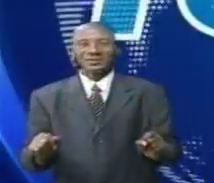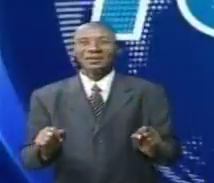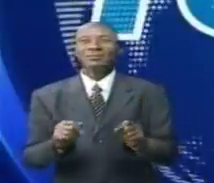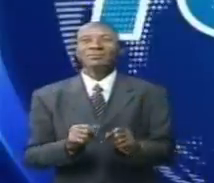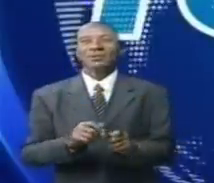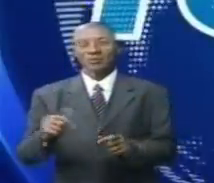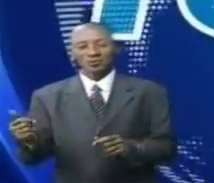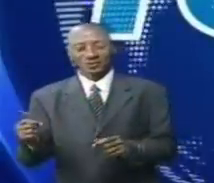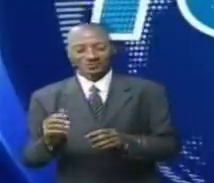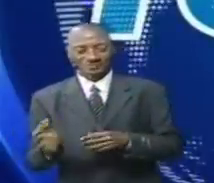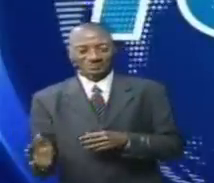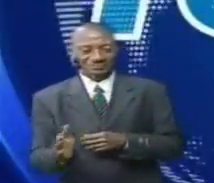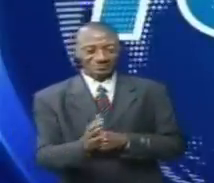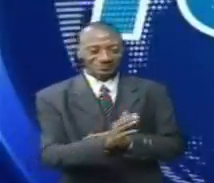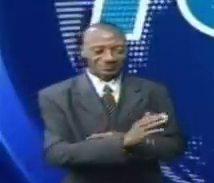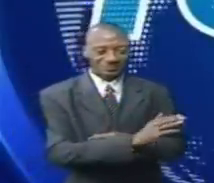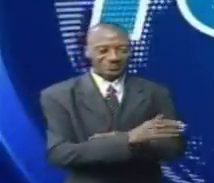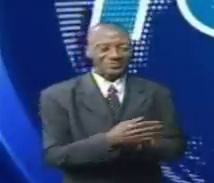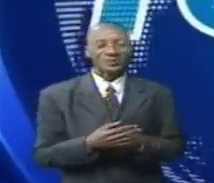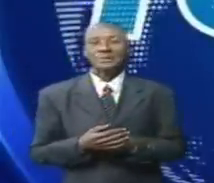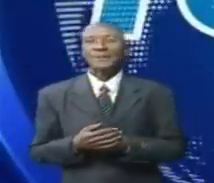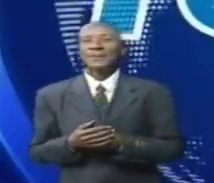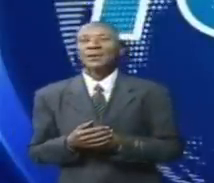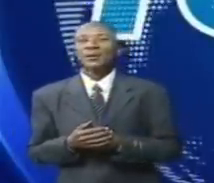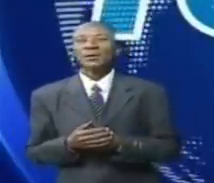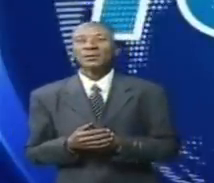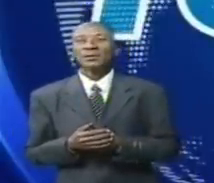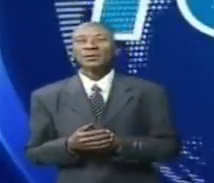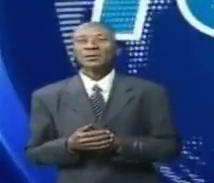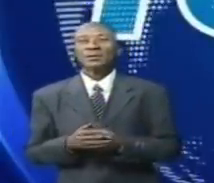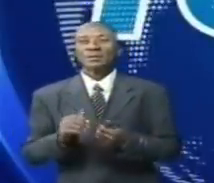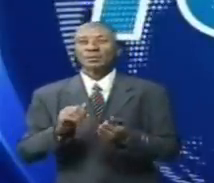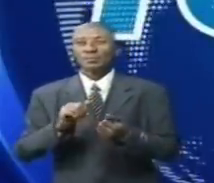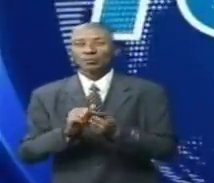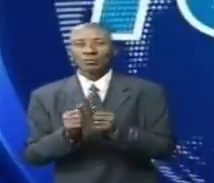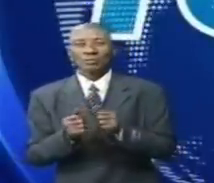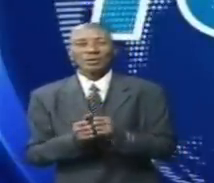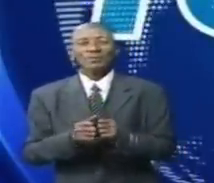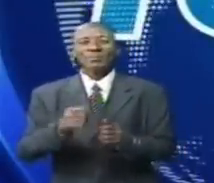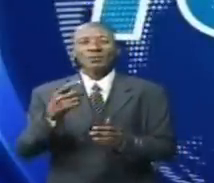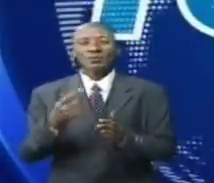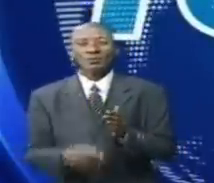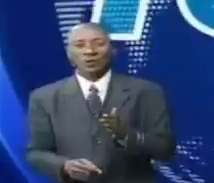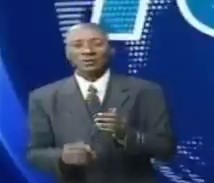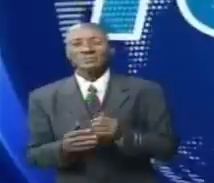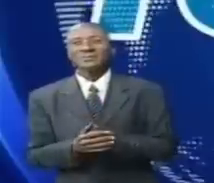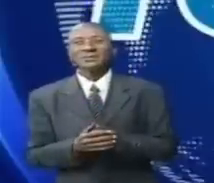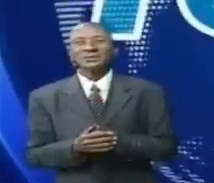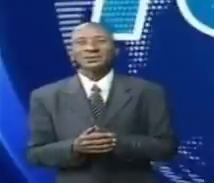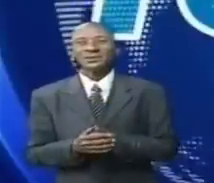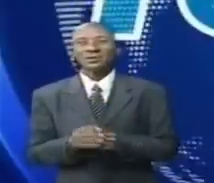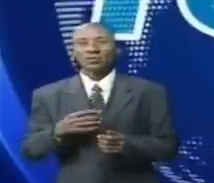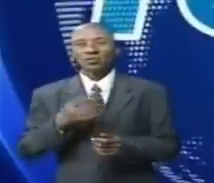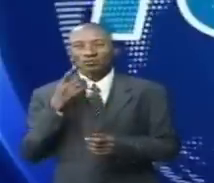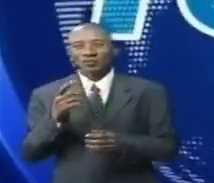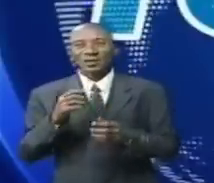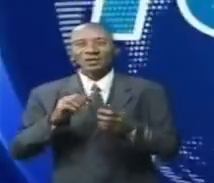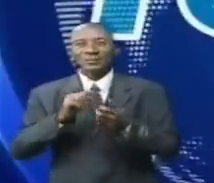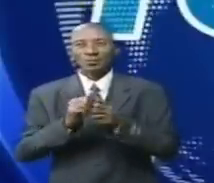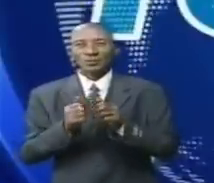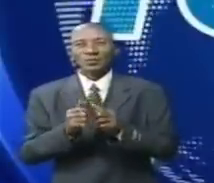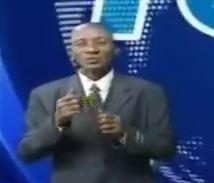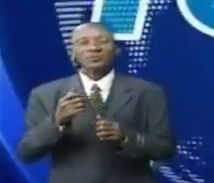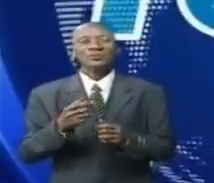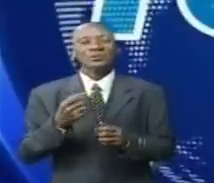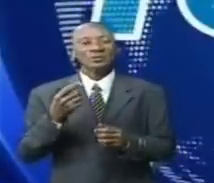La difficulté en eau sévit à Luzizila, je le dis dans les titres, et ajouté à cela l'impraticabilité des routes. Bref, la vie de la population